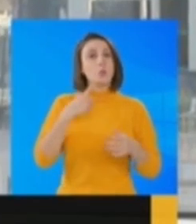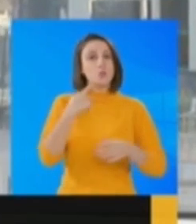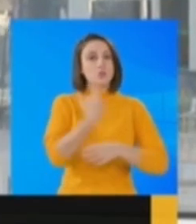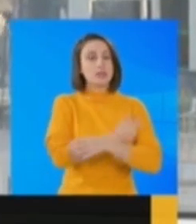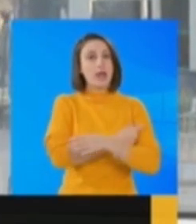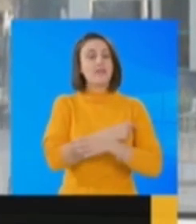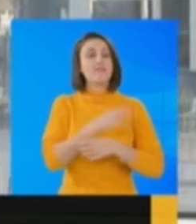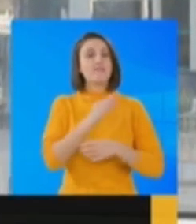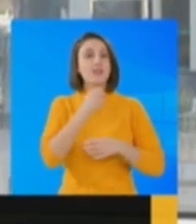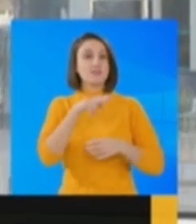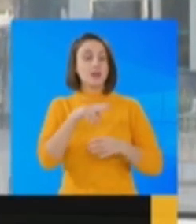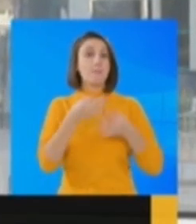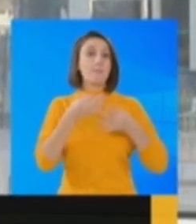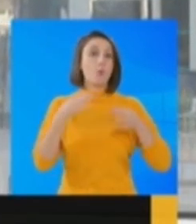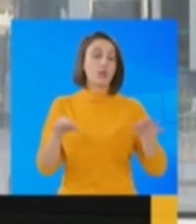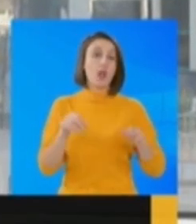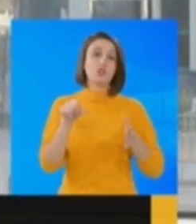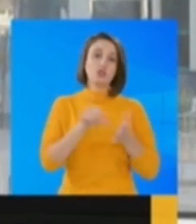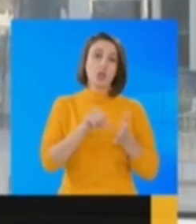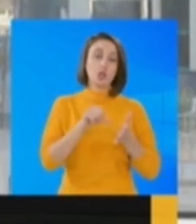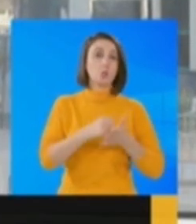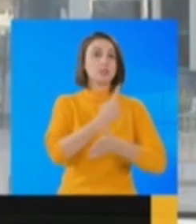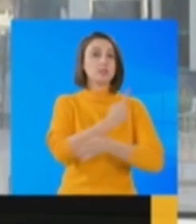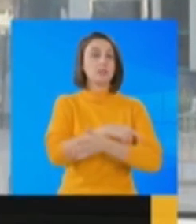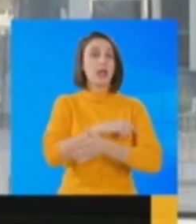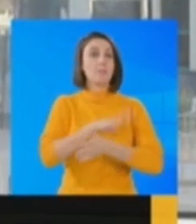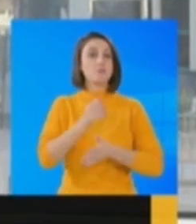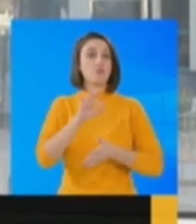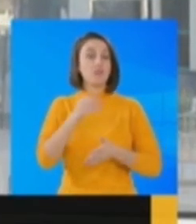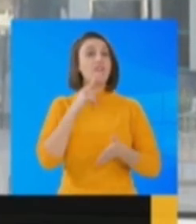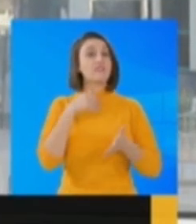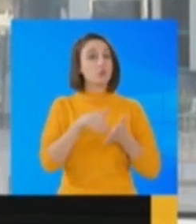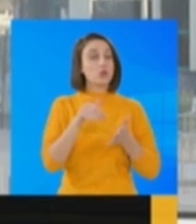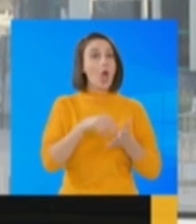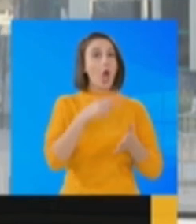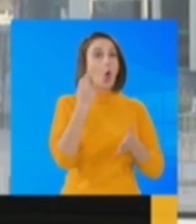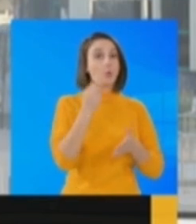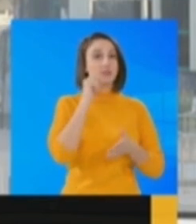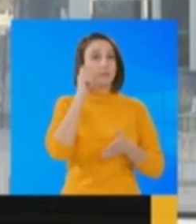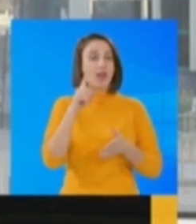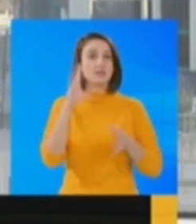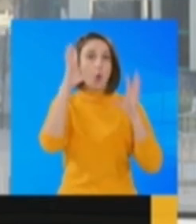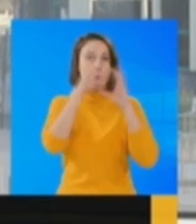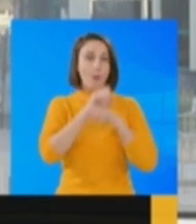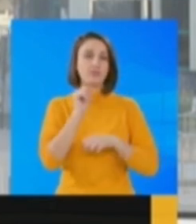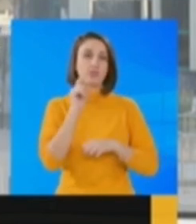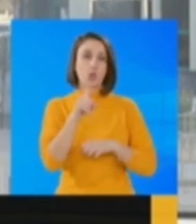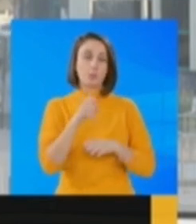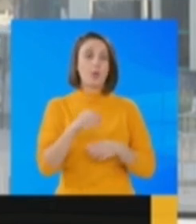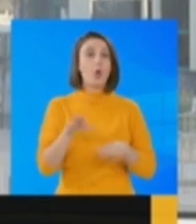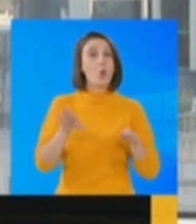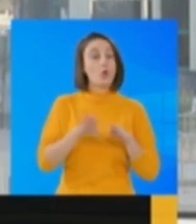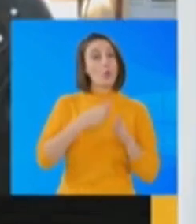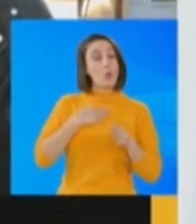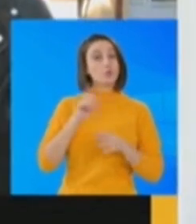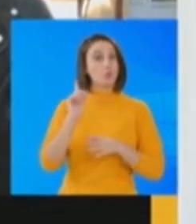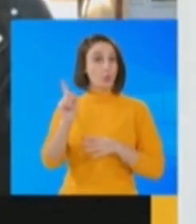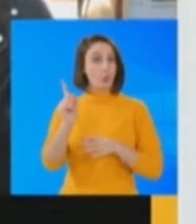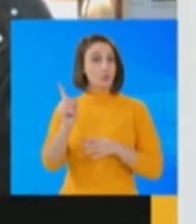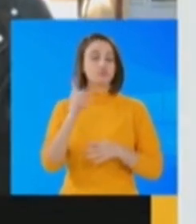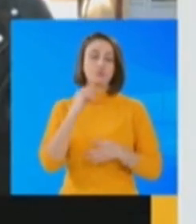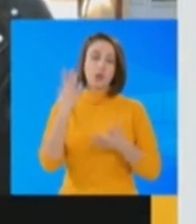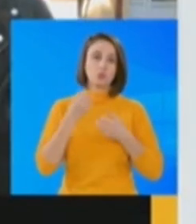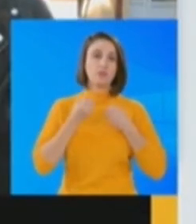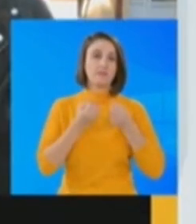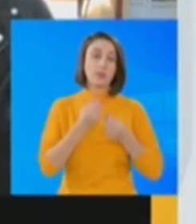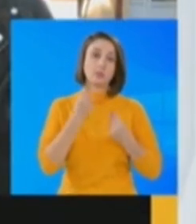Imunizarea se face cu Pfizer-BioNTech sau Moderna, iar centrul de la Spitalul din Buftea va funcționa între 8 dimineața și miezul nopții. Andrei Ștefan e acolo și